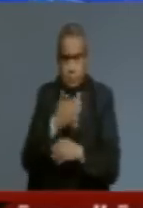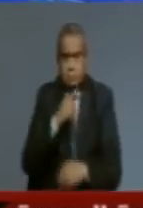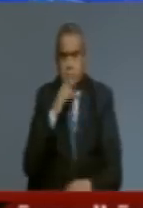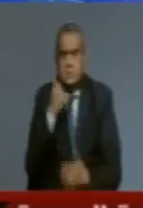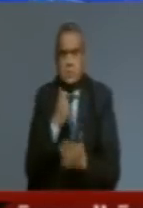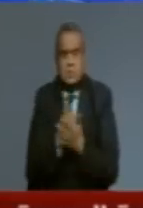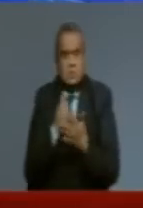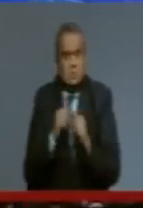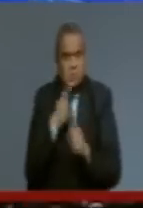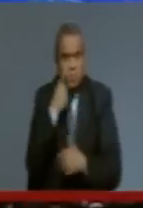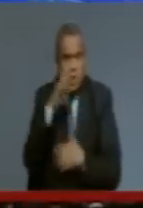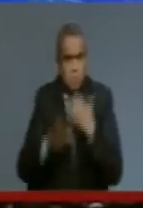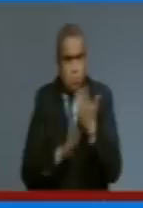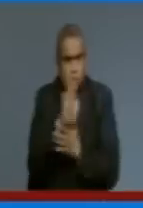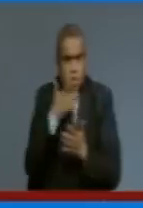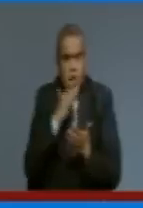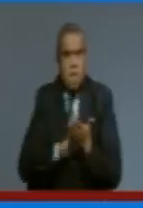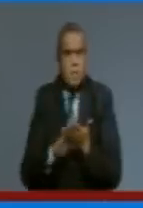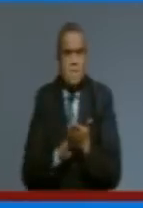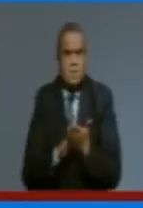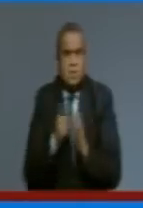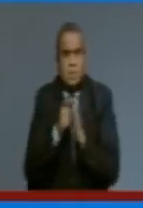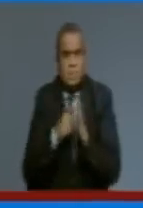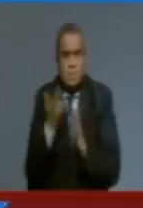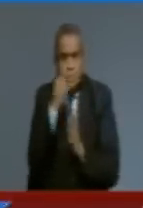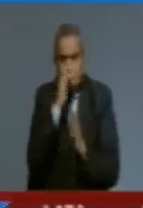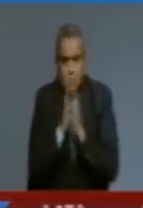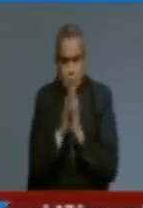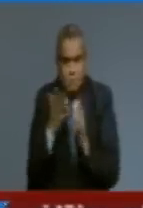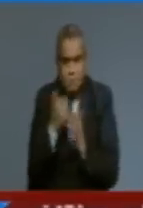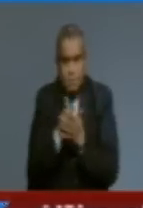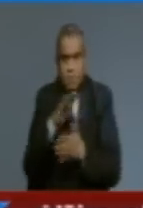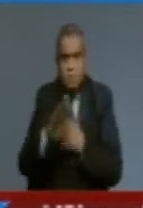مشكلة واحدة، بالعكس يدهور